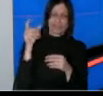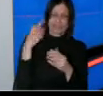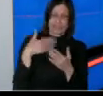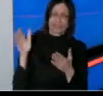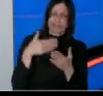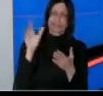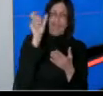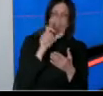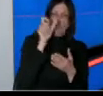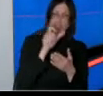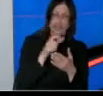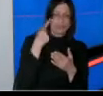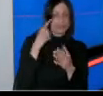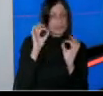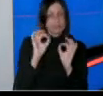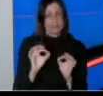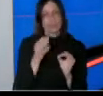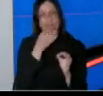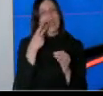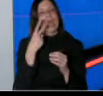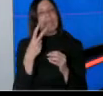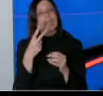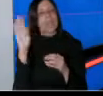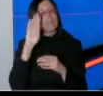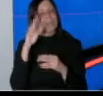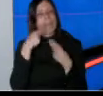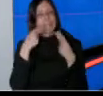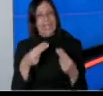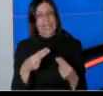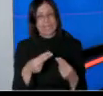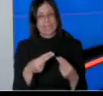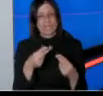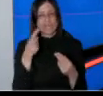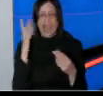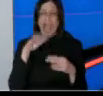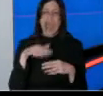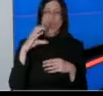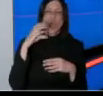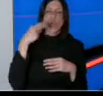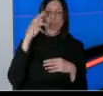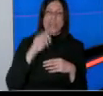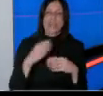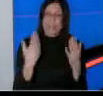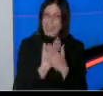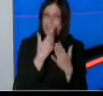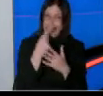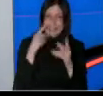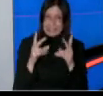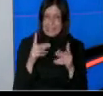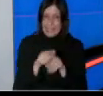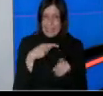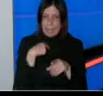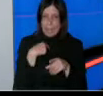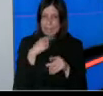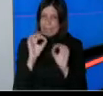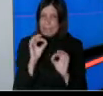בכלל. אבל בני ובנך, כשראית את נתניהו מגיב על כהן, בחדשות צחקת, נכון? כמוני, התגלגלת